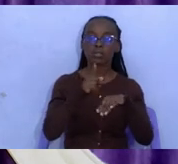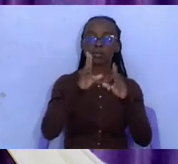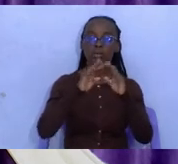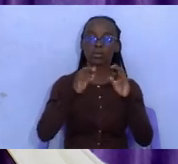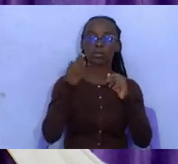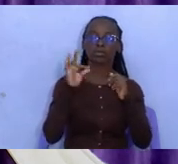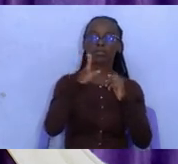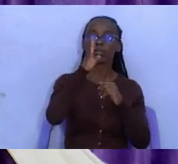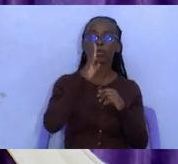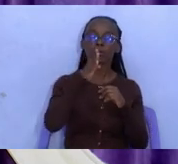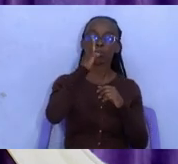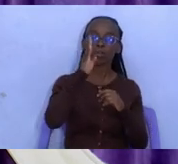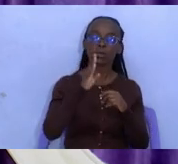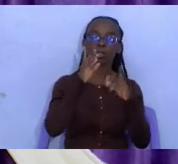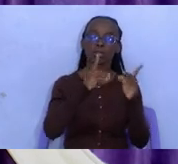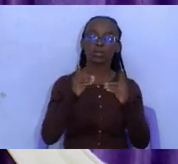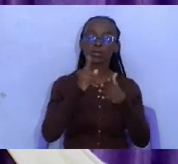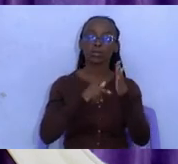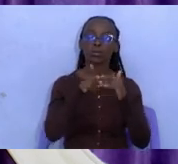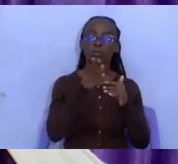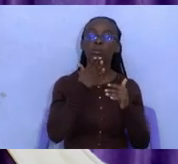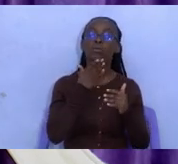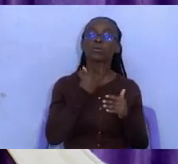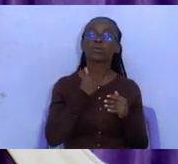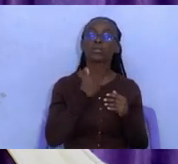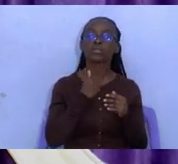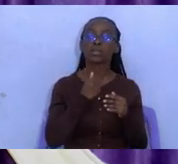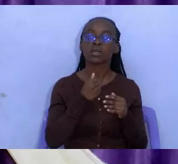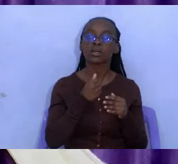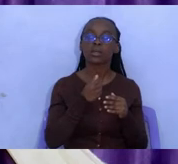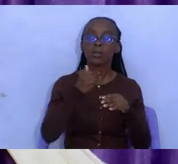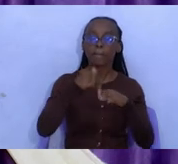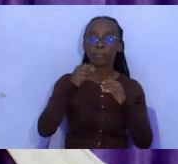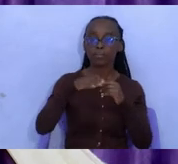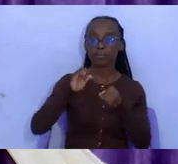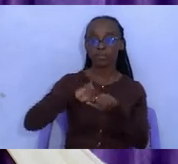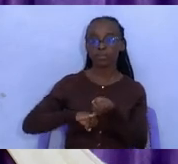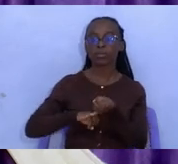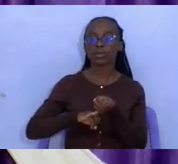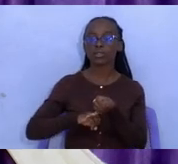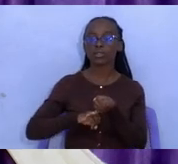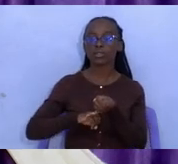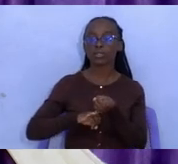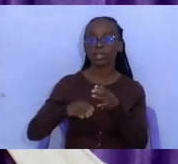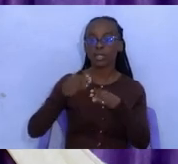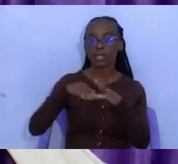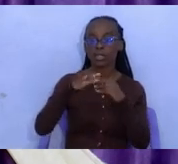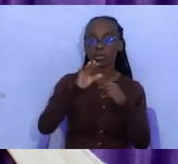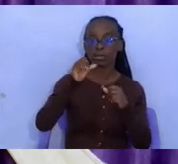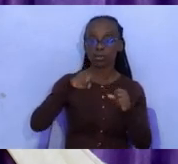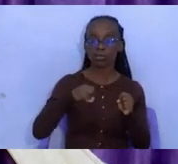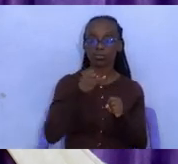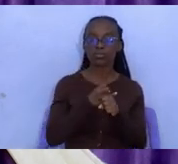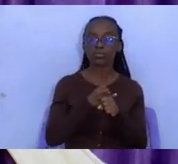kumtafuta Mungu, Mungu atakufanikisha. Mungu atakufanikisha kwa ndoa yako. Mungu atakufanikisha kwa kazi ya mikono